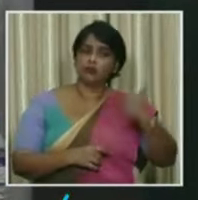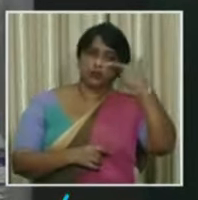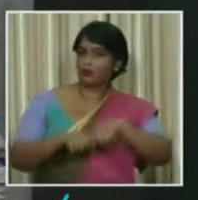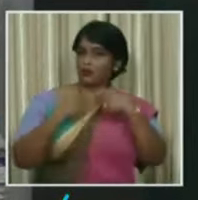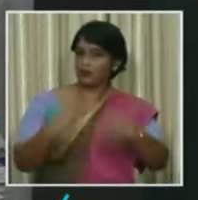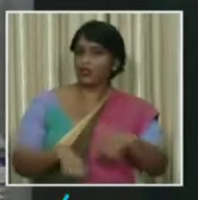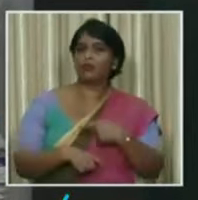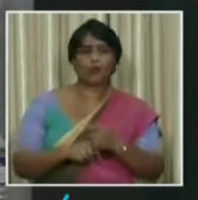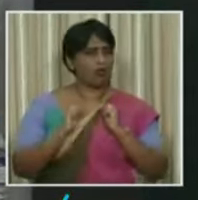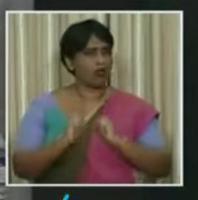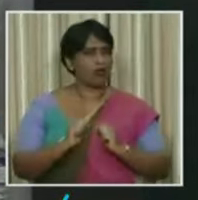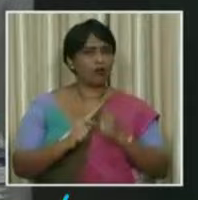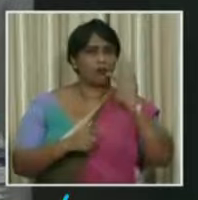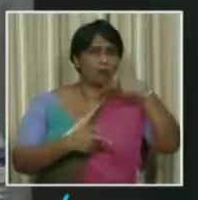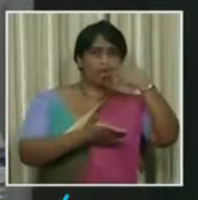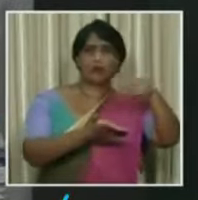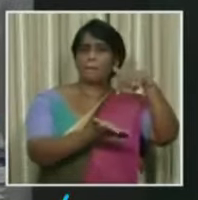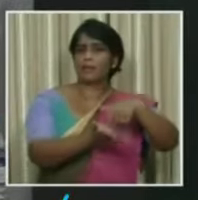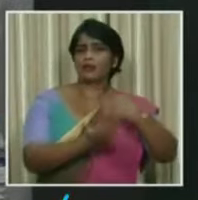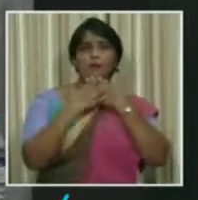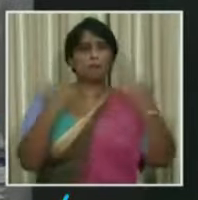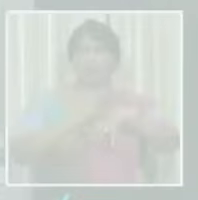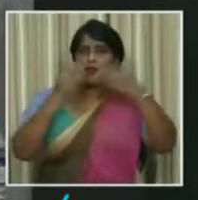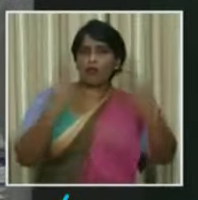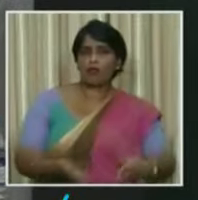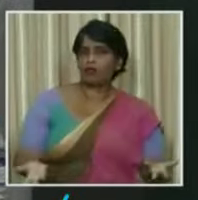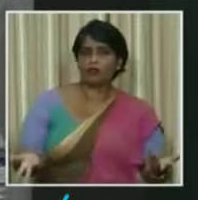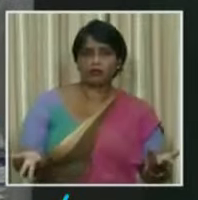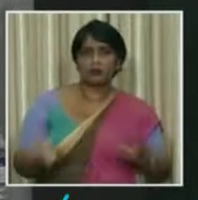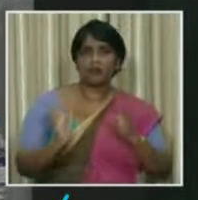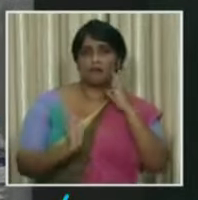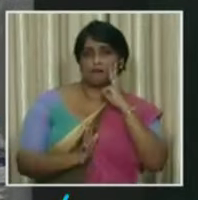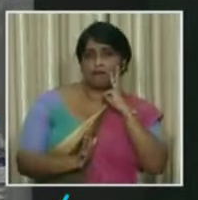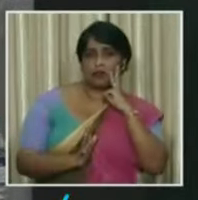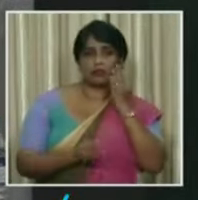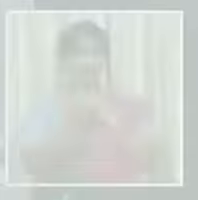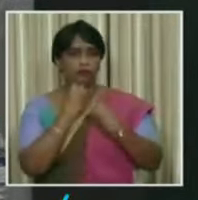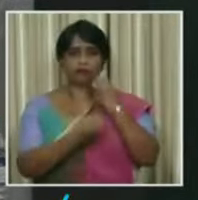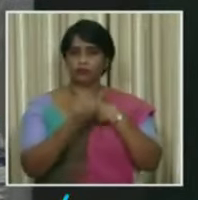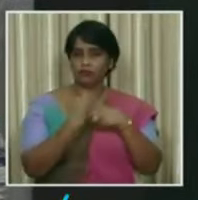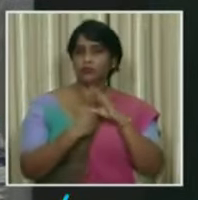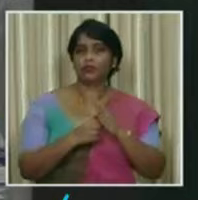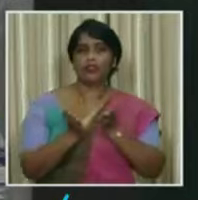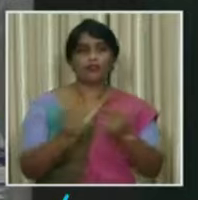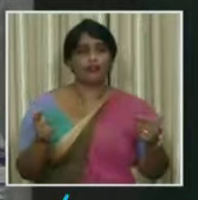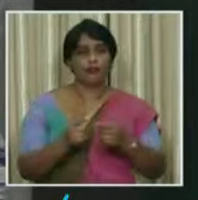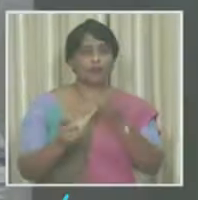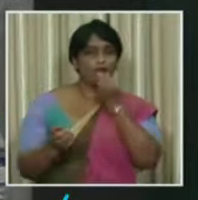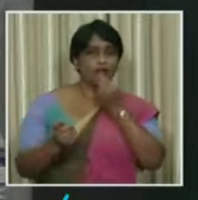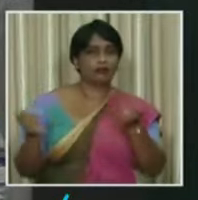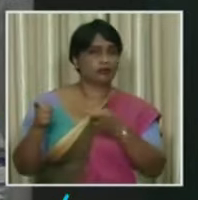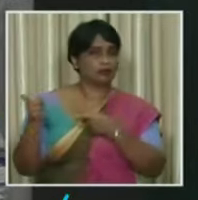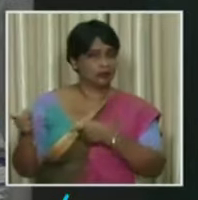වැය කරලා කොහොමද මෙහෙම මුහුද මැද පාටි දාන්නේ බංකොලොත් රටක විස්කි ගෙනල්ලා කෑම බීම් ගෙනල්ලා වරායේ ආපන